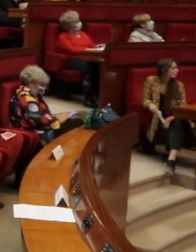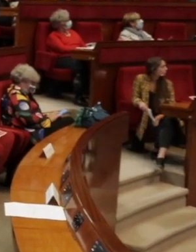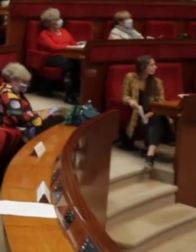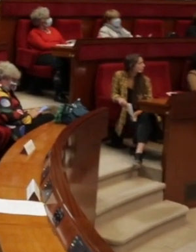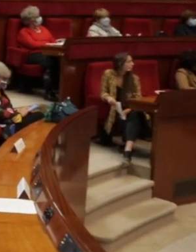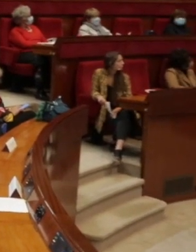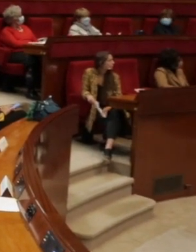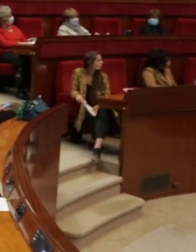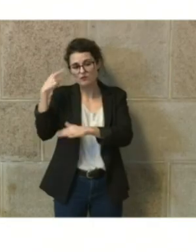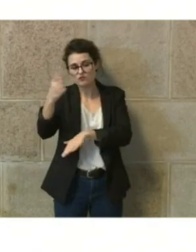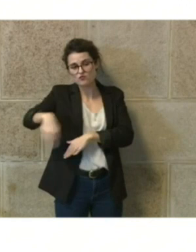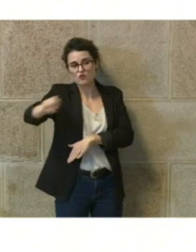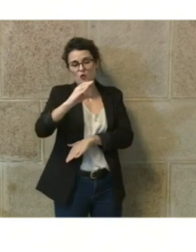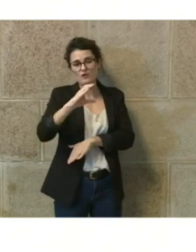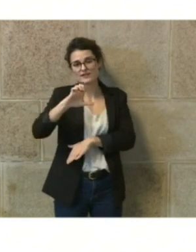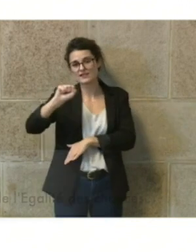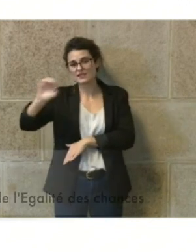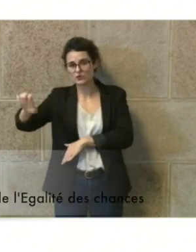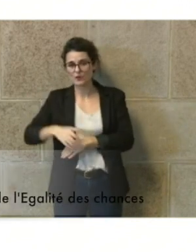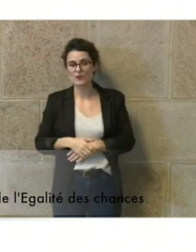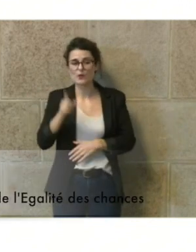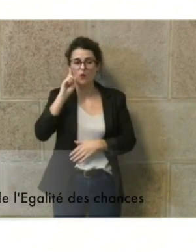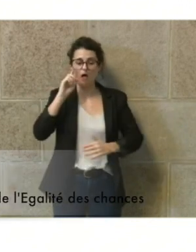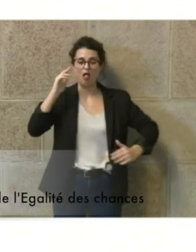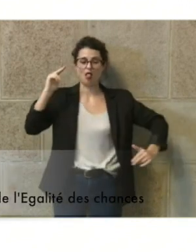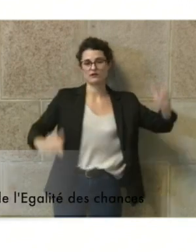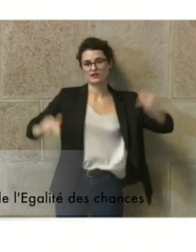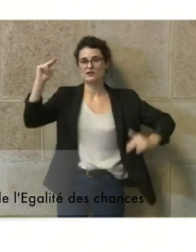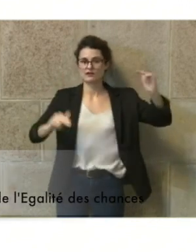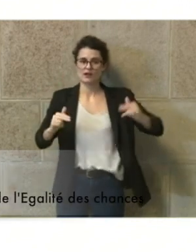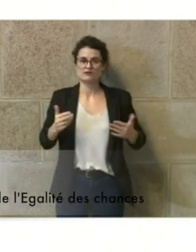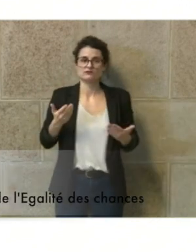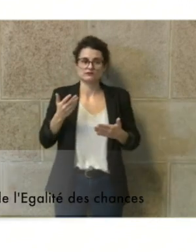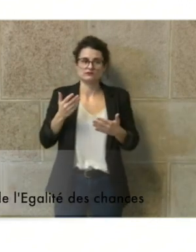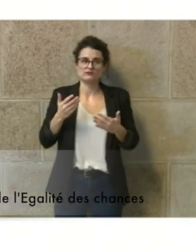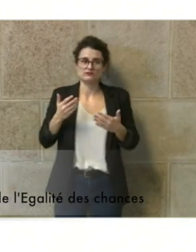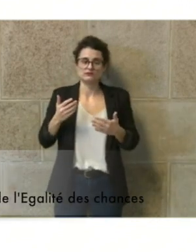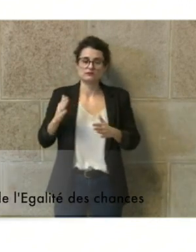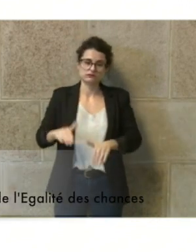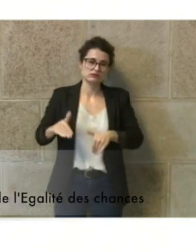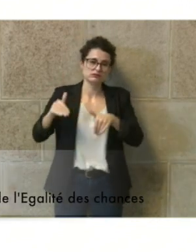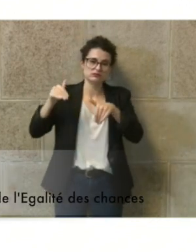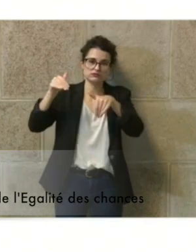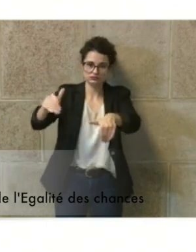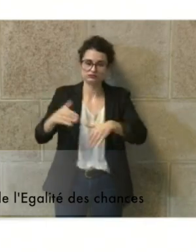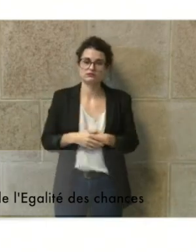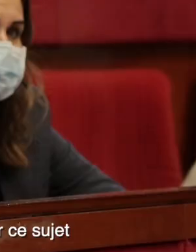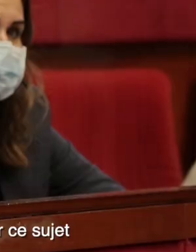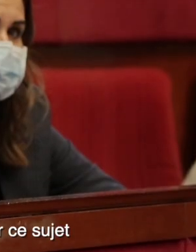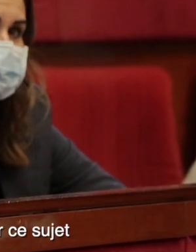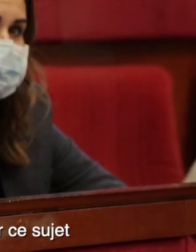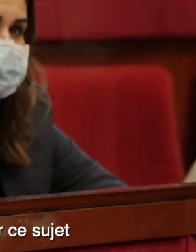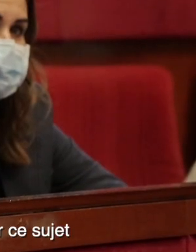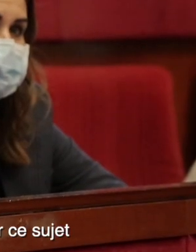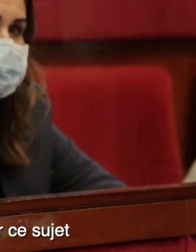Parce que les inégalités sont tenaces, parce que les stéréotypes ont la peau dure, parce que nous ne